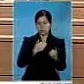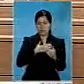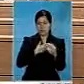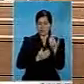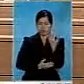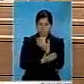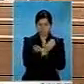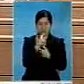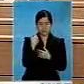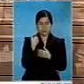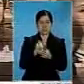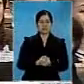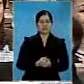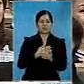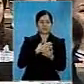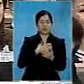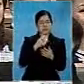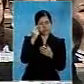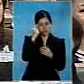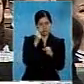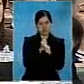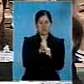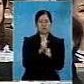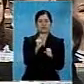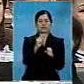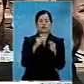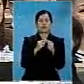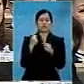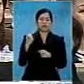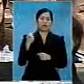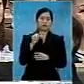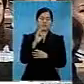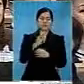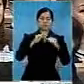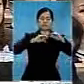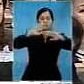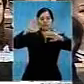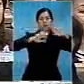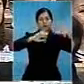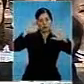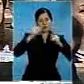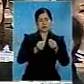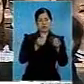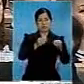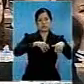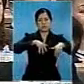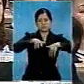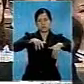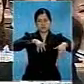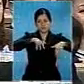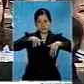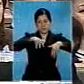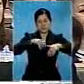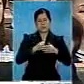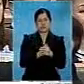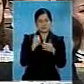สนะครับเราควรจะเรียกร้องเอาอำนาจอธิปไตยคืนให้กับประชาชนโดยการให้มี